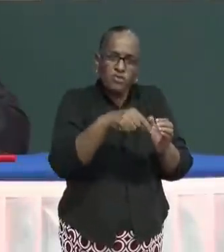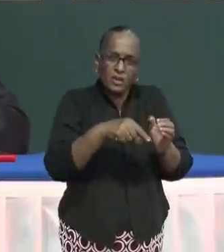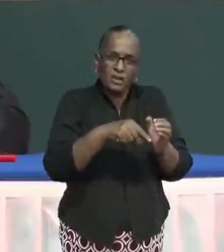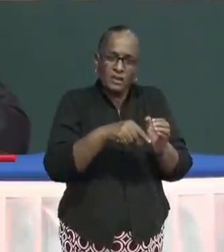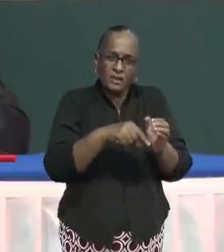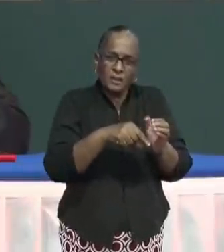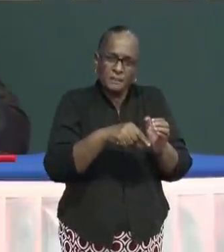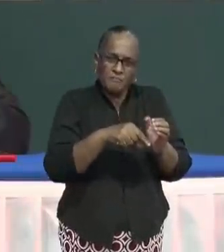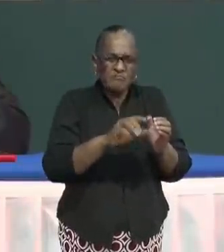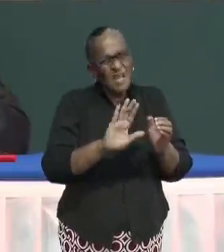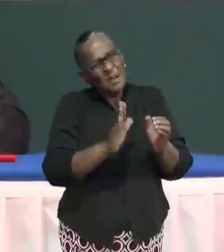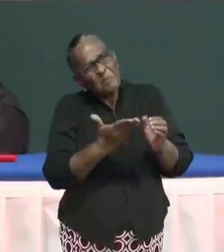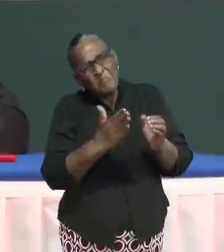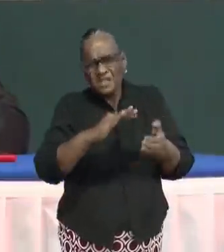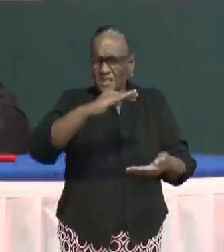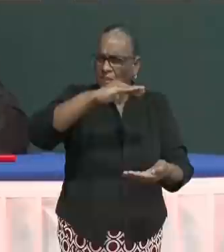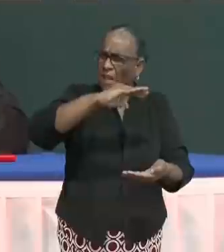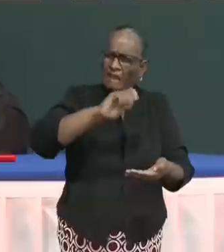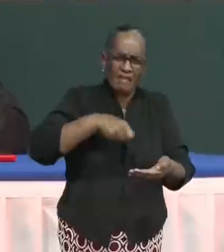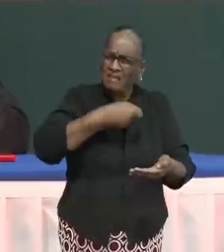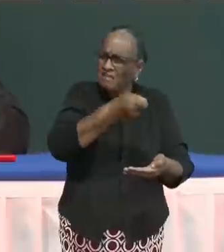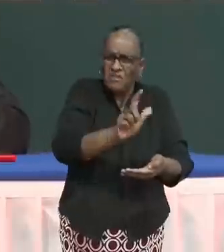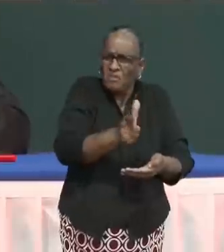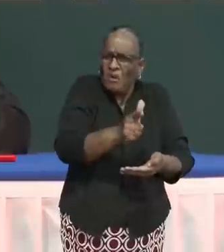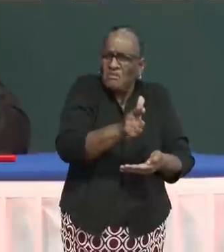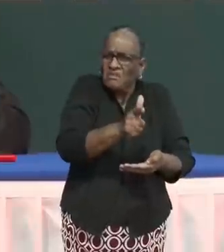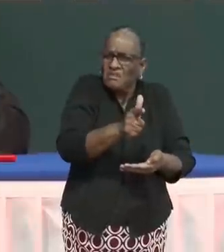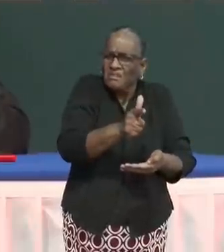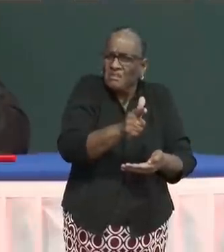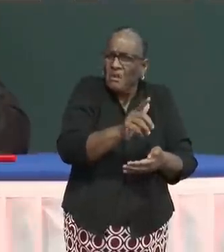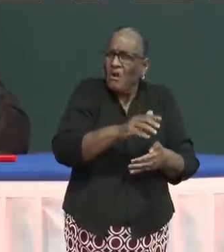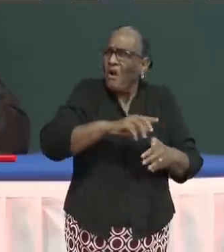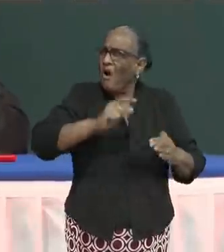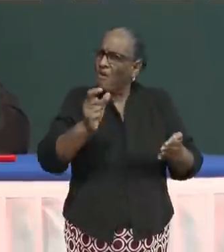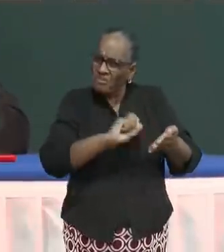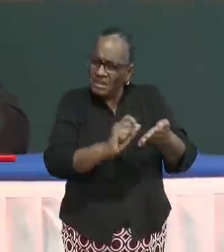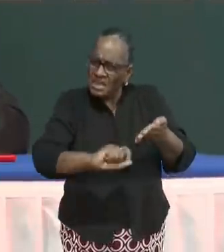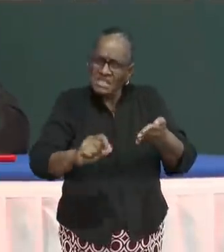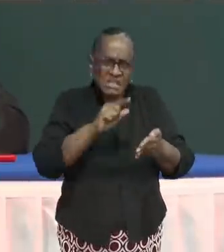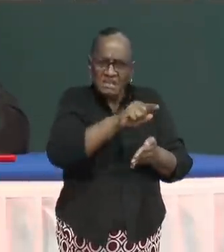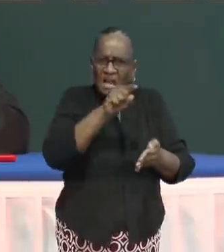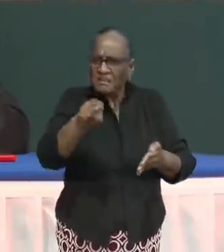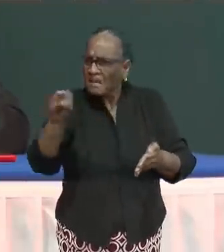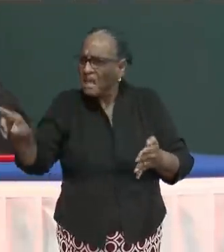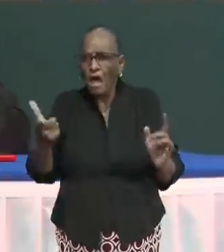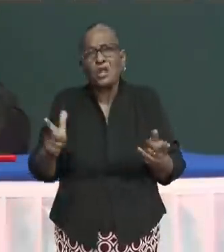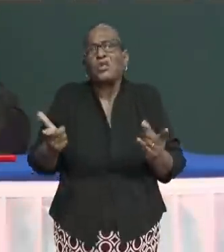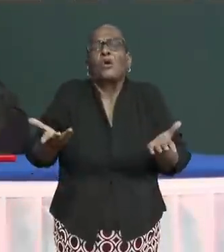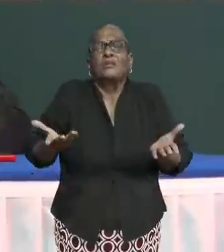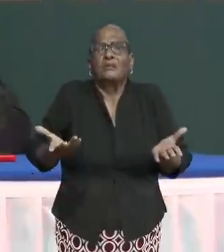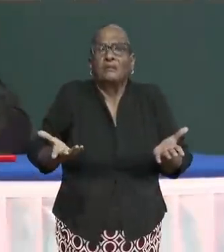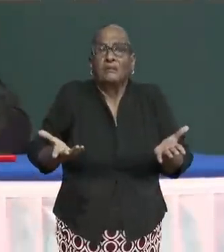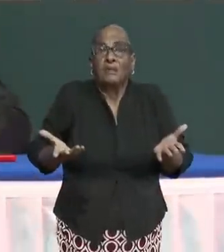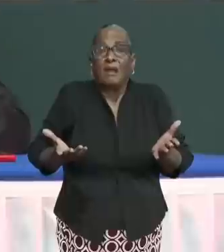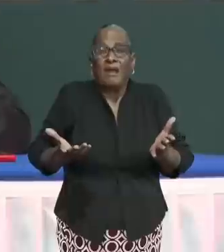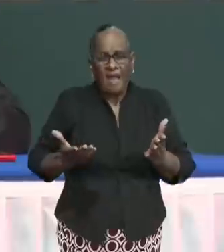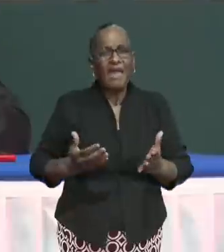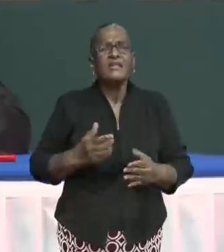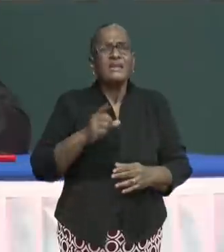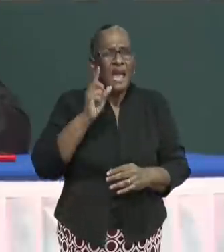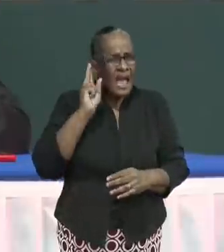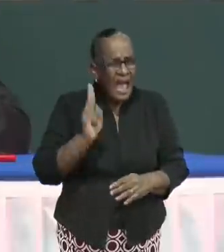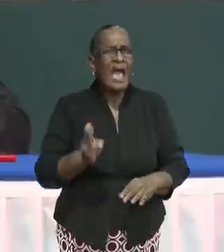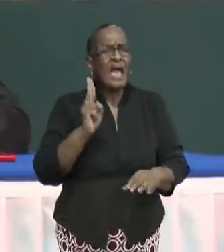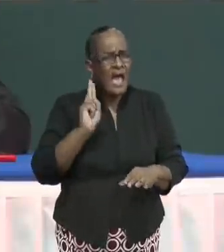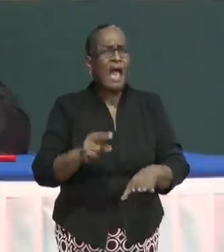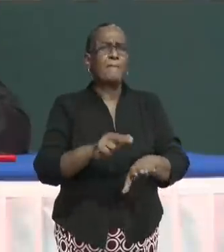kande ino ki sa paket ette, of ino registrer no wampresi. En i de behoefte